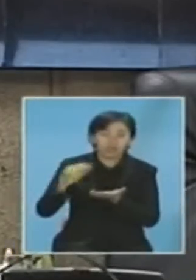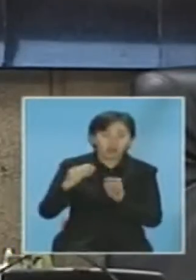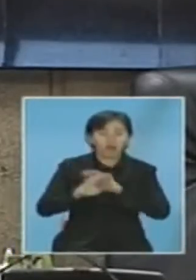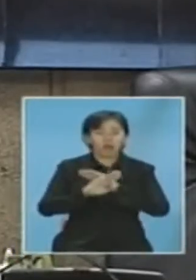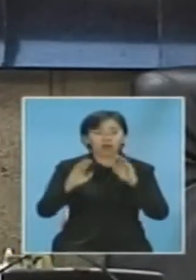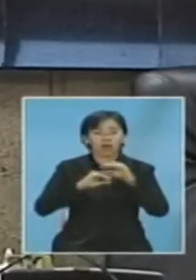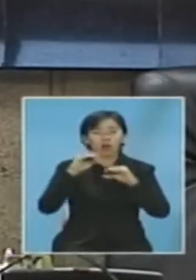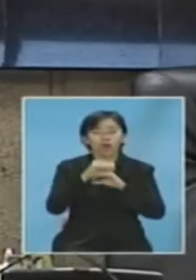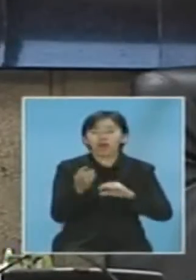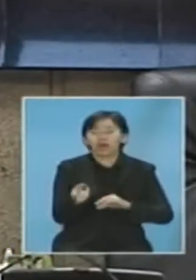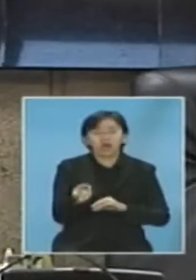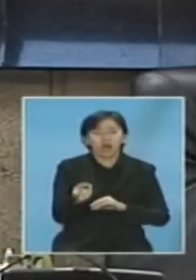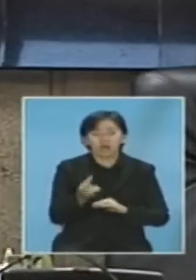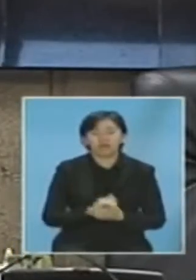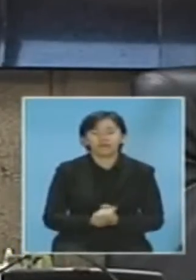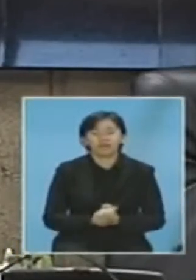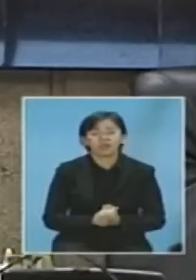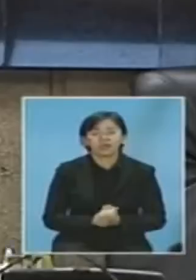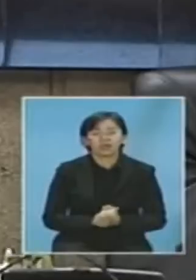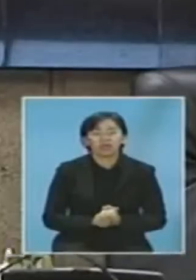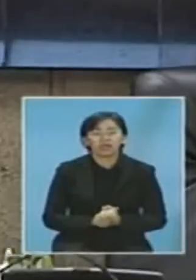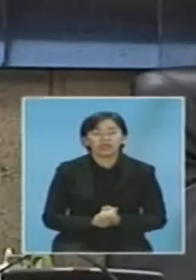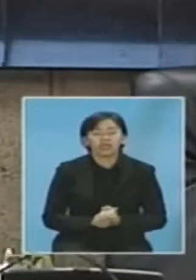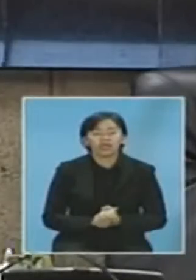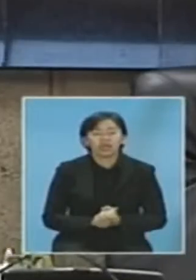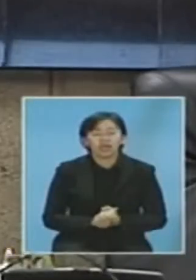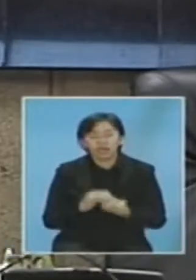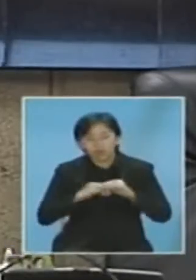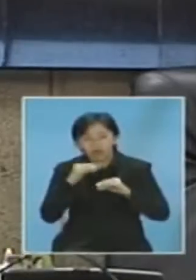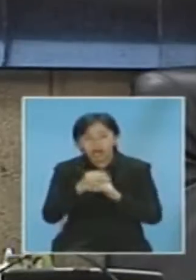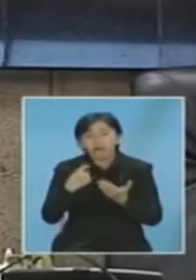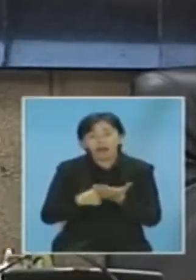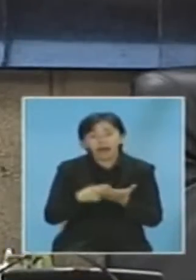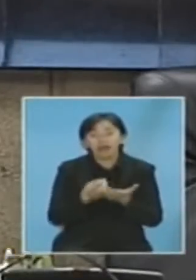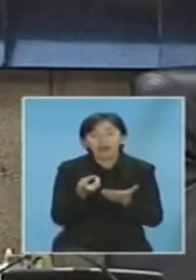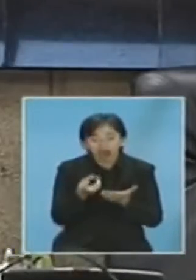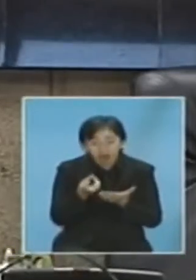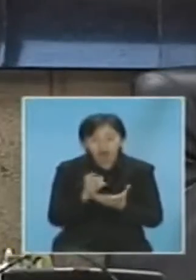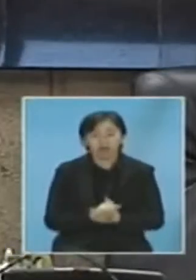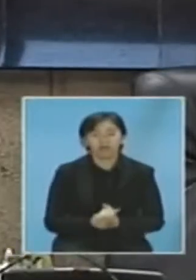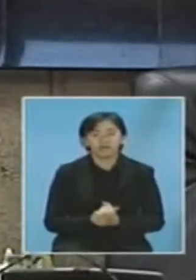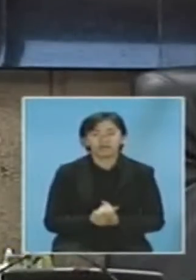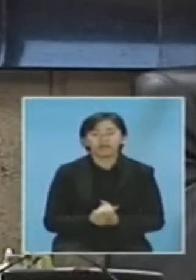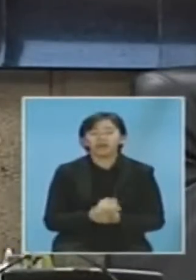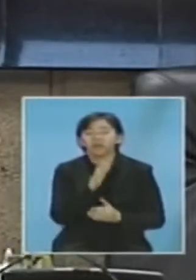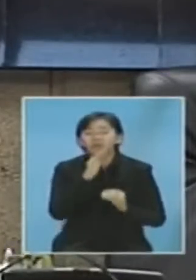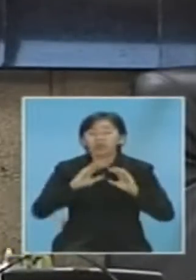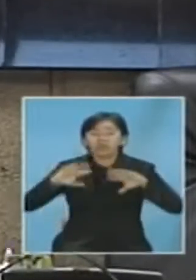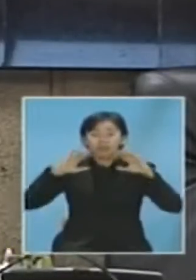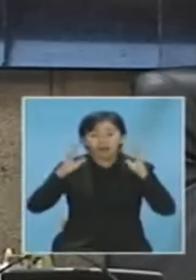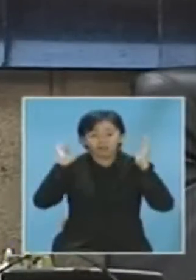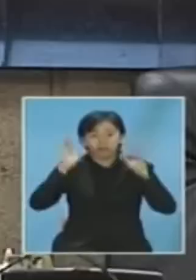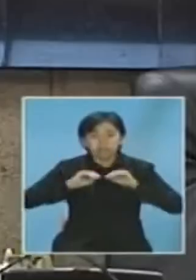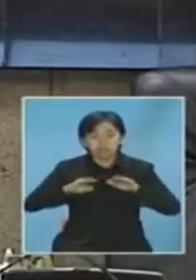งการรับจำนำข้าวนั้นและให้นำนโยบายประกันความเสี่ยงในด้านราคามาใช้เป็นเวลาหลังจากที่รัฐบาล